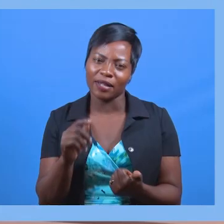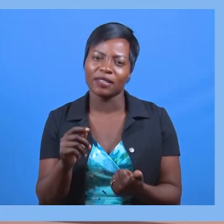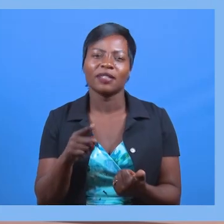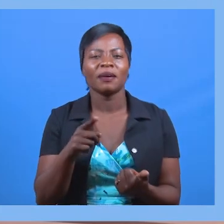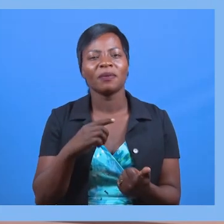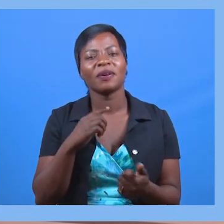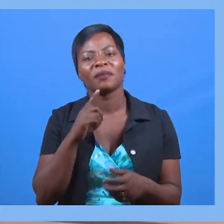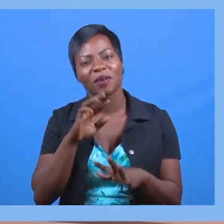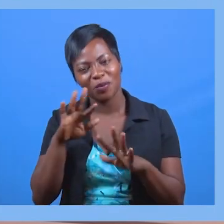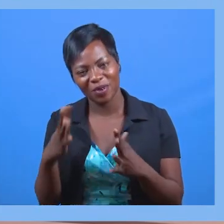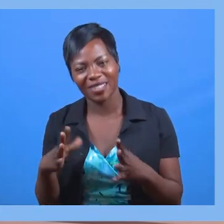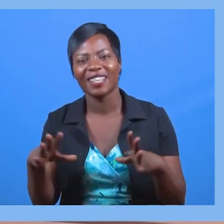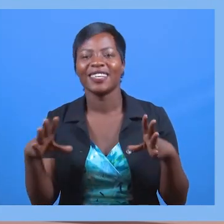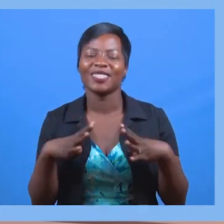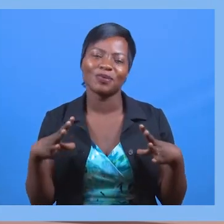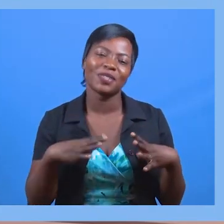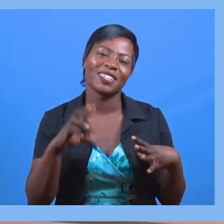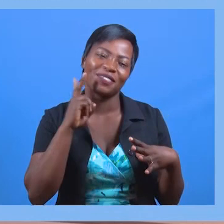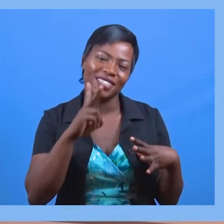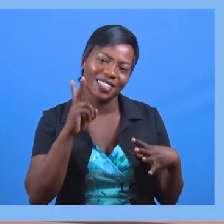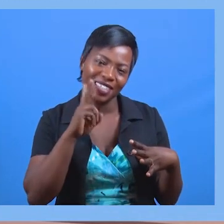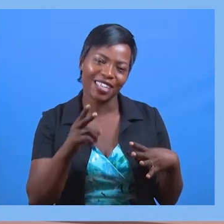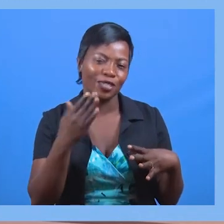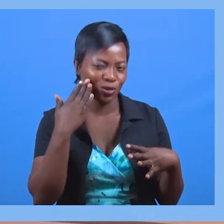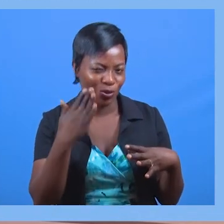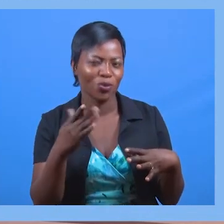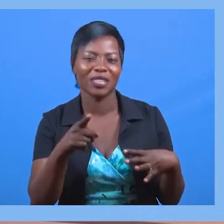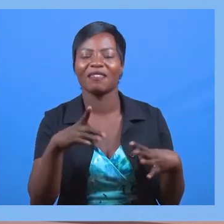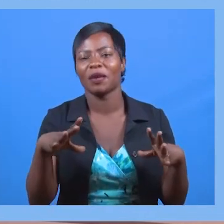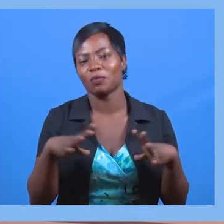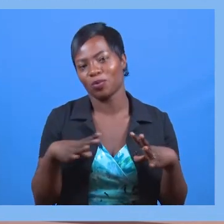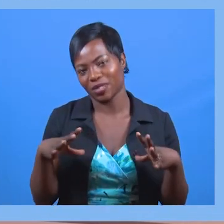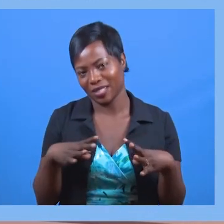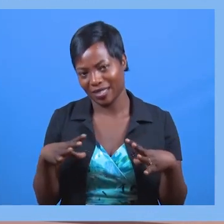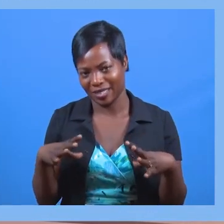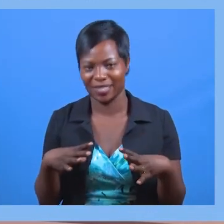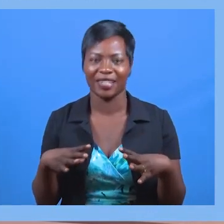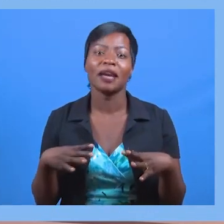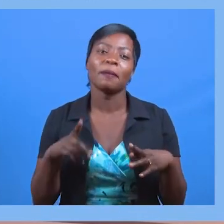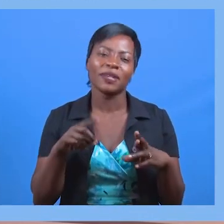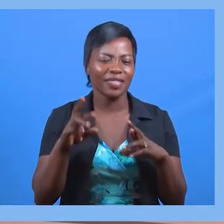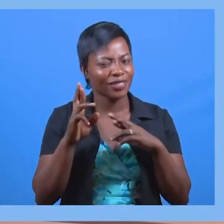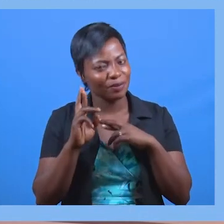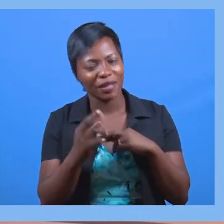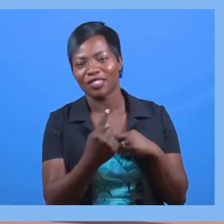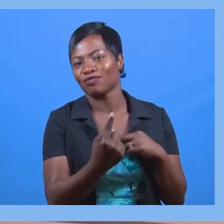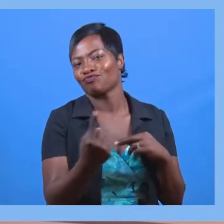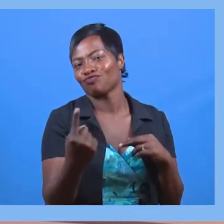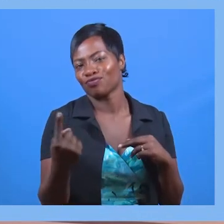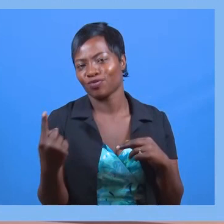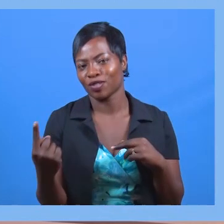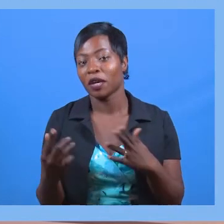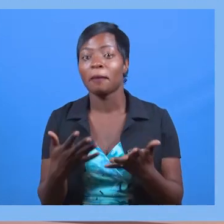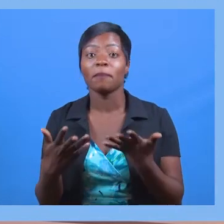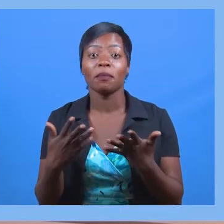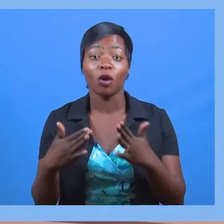tichingoti vaenzi ngavakosheswe, ivo vagozvikoshesawo, vagove neruremekedzo kunyange pari pamba